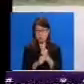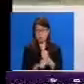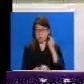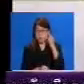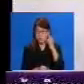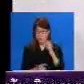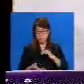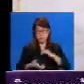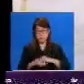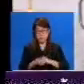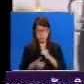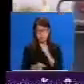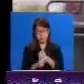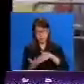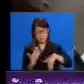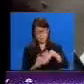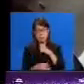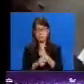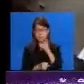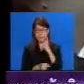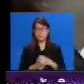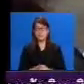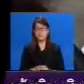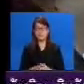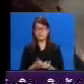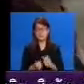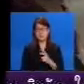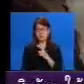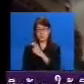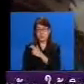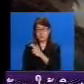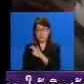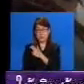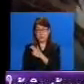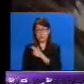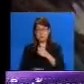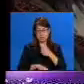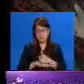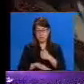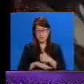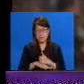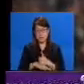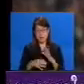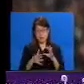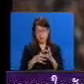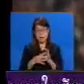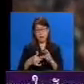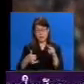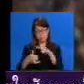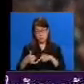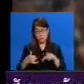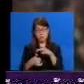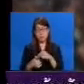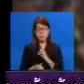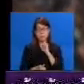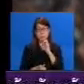ารถทำงานร่วมกับคนในชุมชนได้ส่วนร้อยเอกจักรพีเลี่ยมสมบัตินายทหารพยาบาลบอกอย่างภาคภู